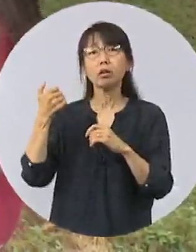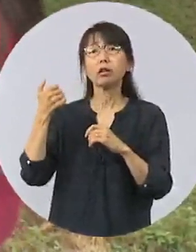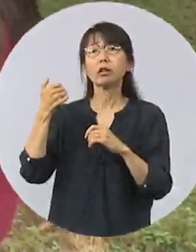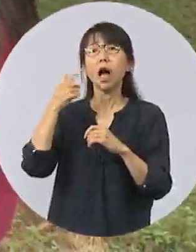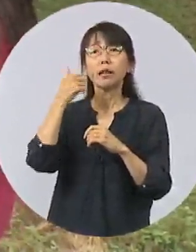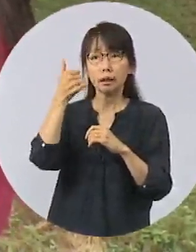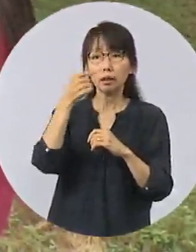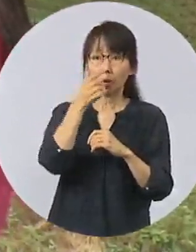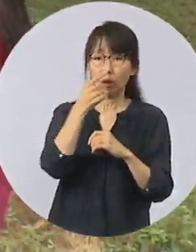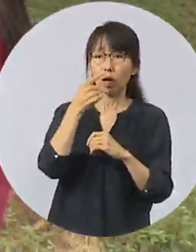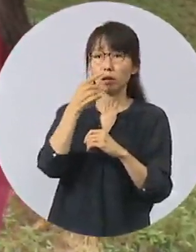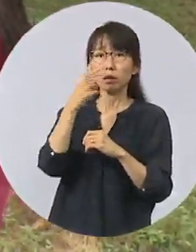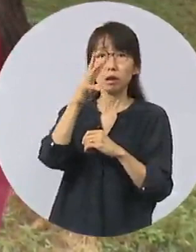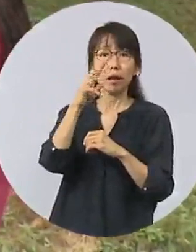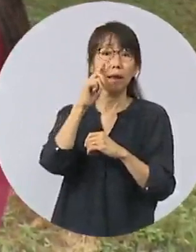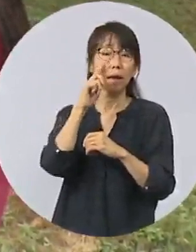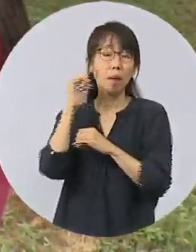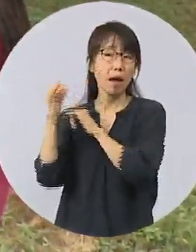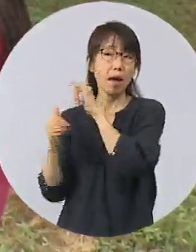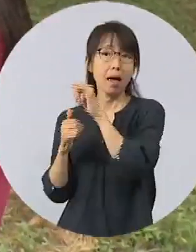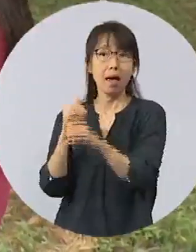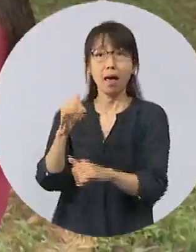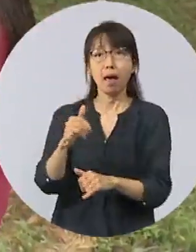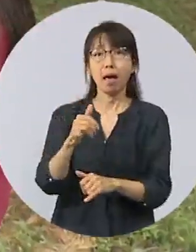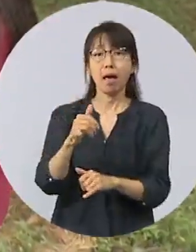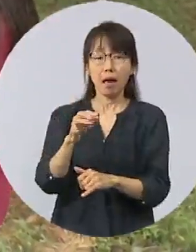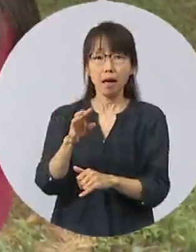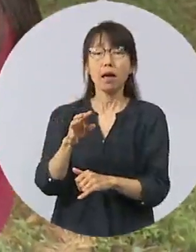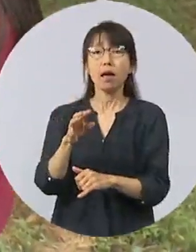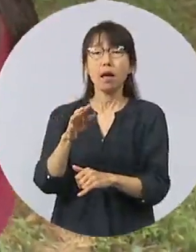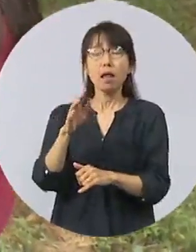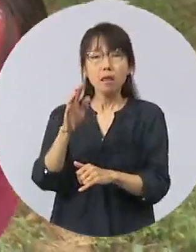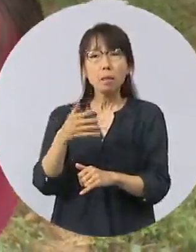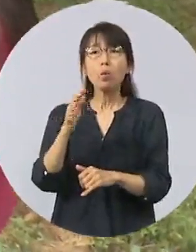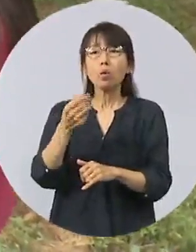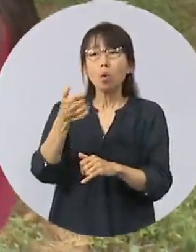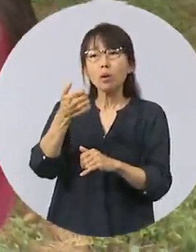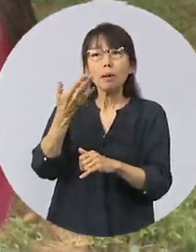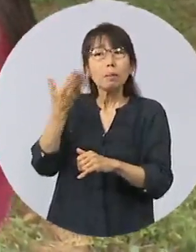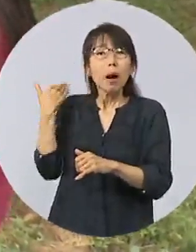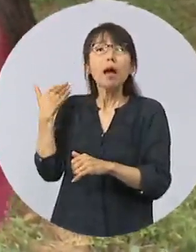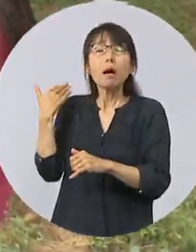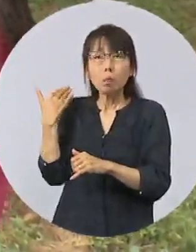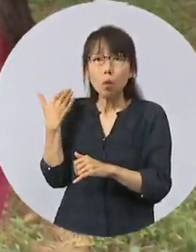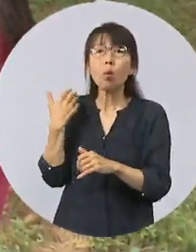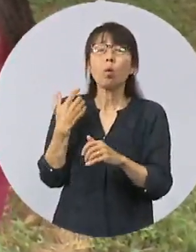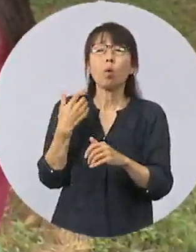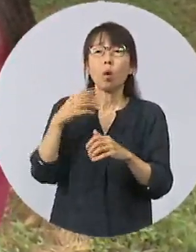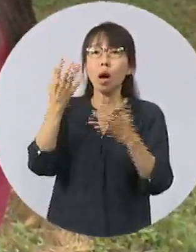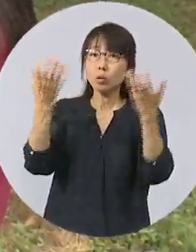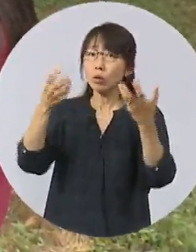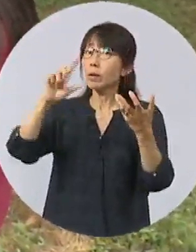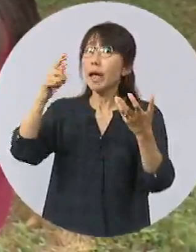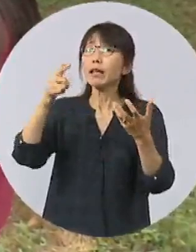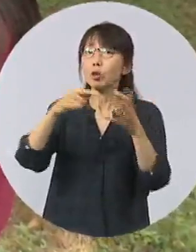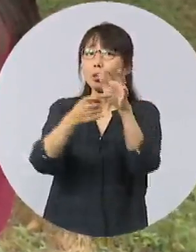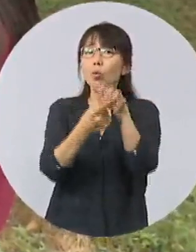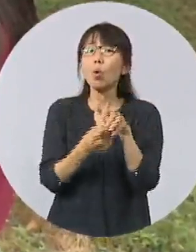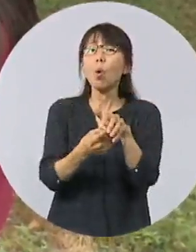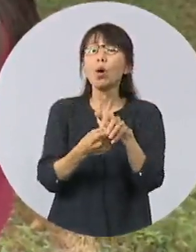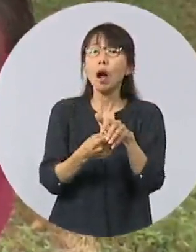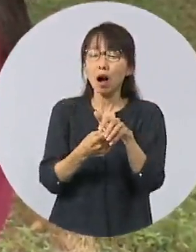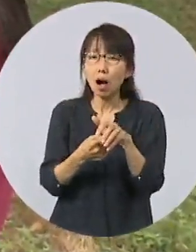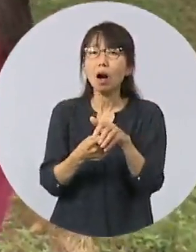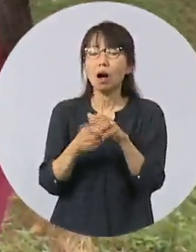父と父と私3代ですけど、その前から果樹園じゃないですけど農家としてはずっとやってますね、戦